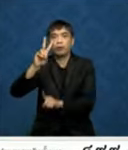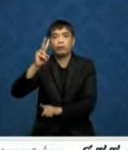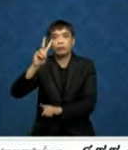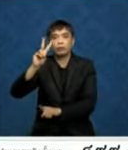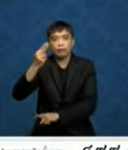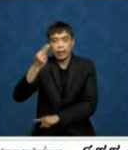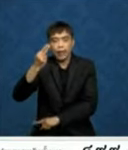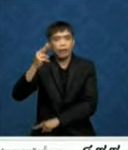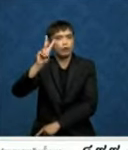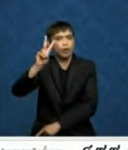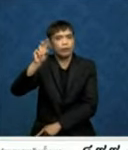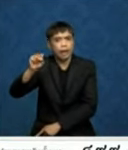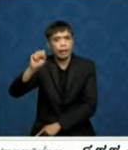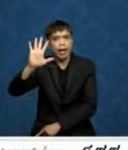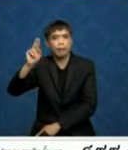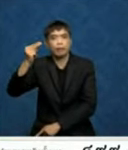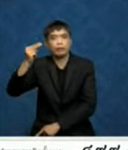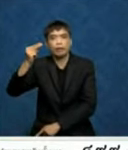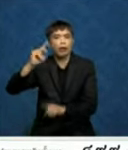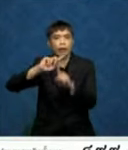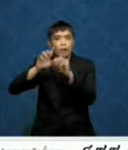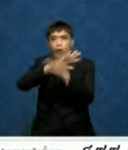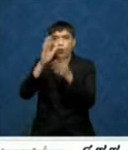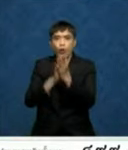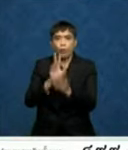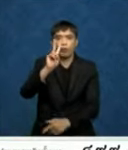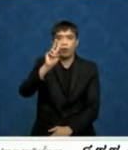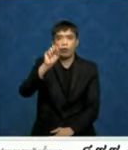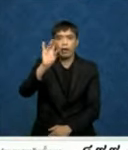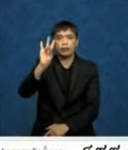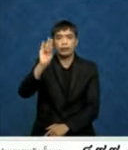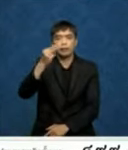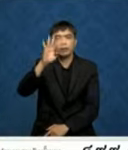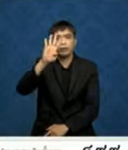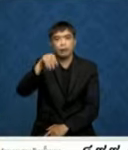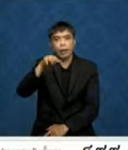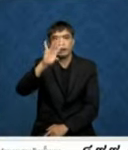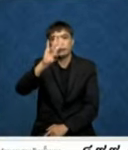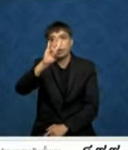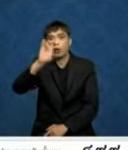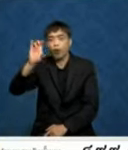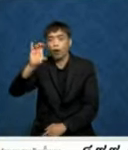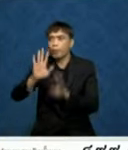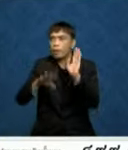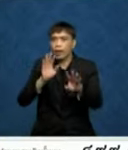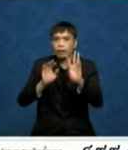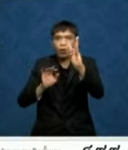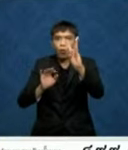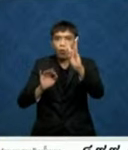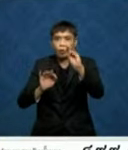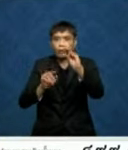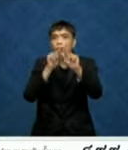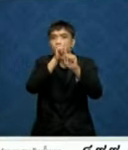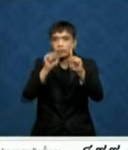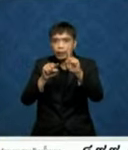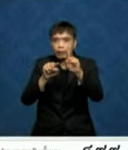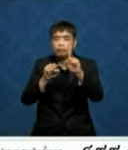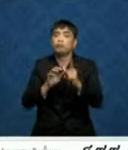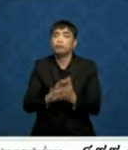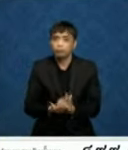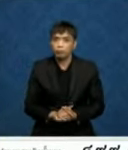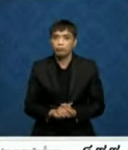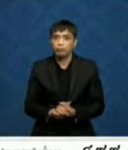างพรบ.ปี 68รวมเป็นทั้งสิ้น 274,700 ล้านหรือคิดเป็นเพียง 60% ของ 450,000 ล้านบา